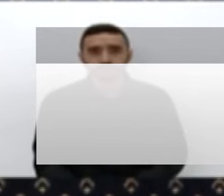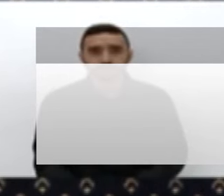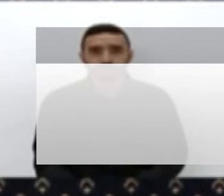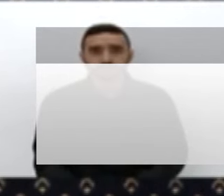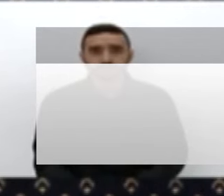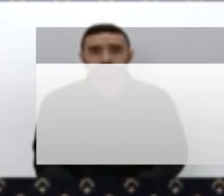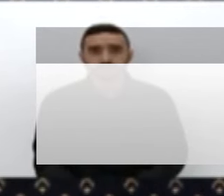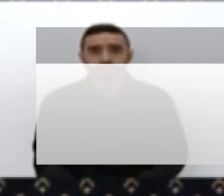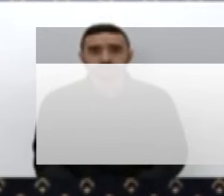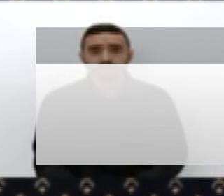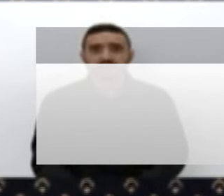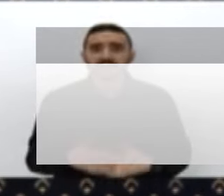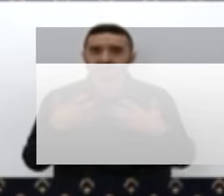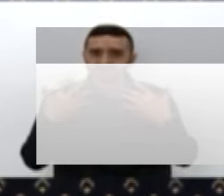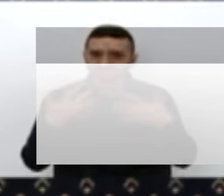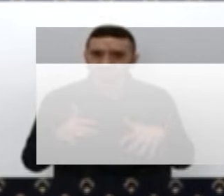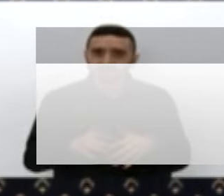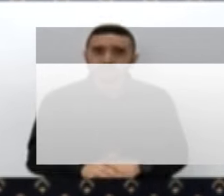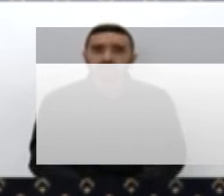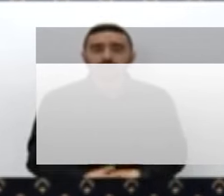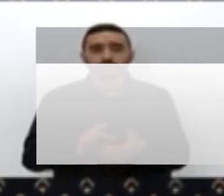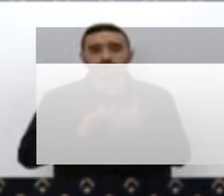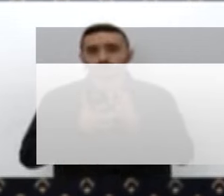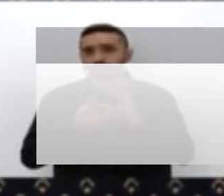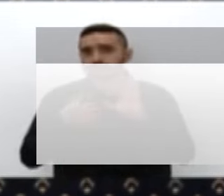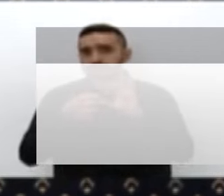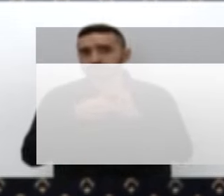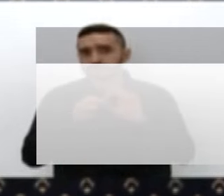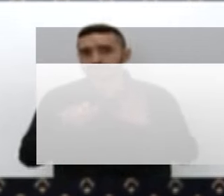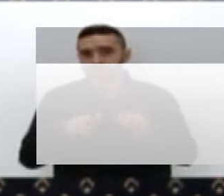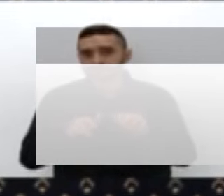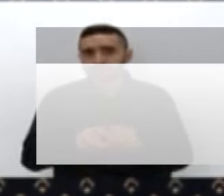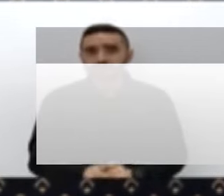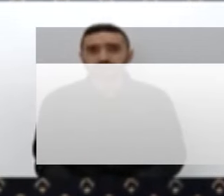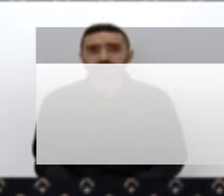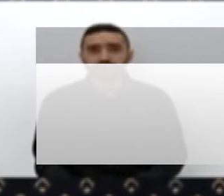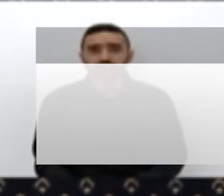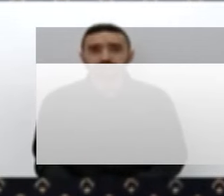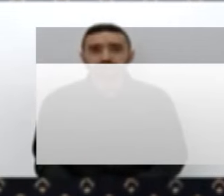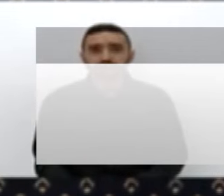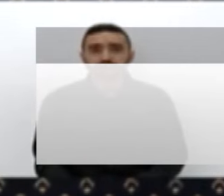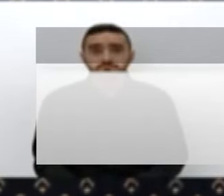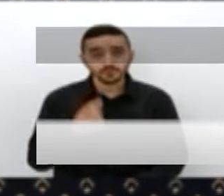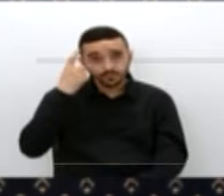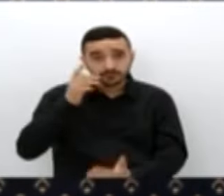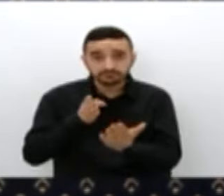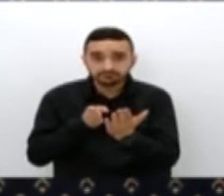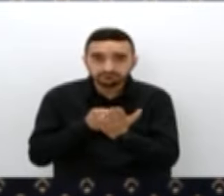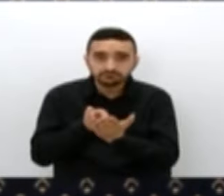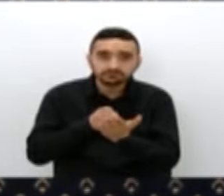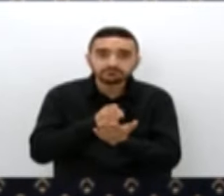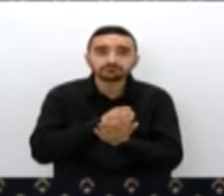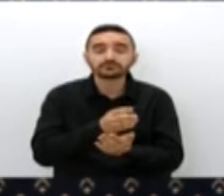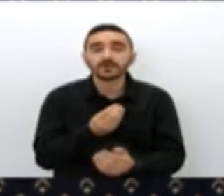استعملت كل الوسائل الرقميه الحديثه من اجل ترشيد نفقات الاطعام